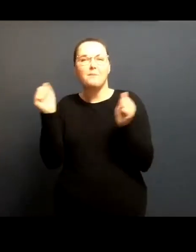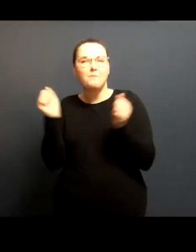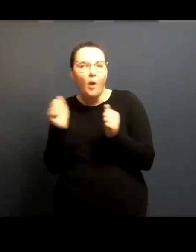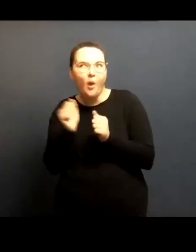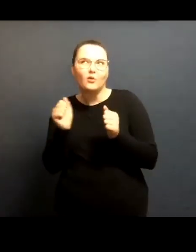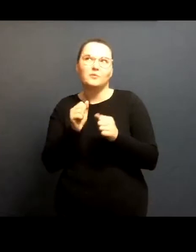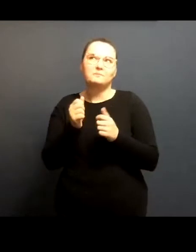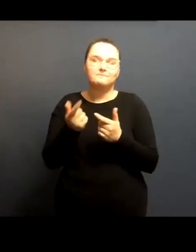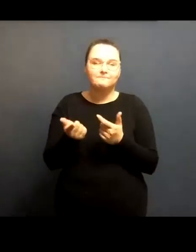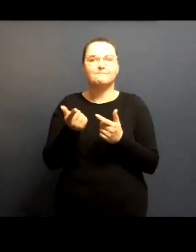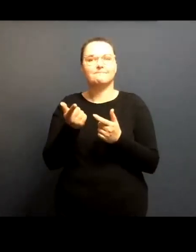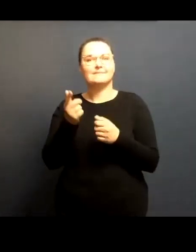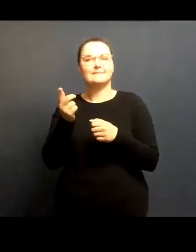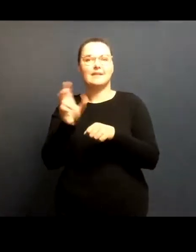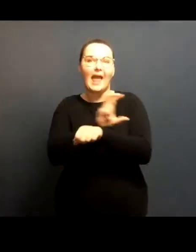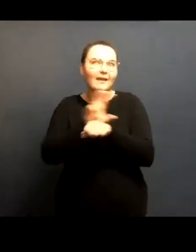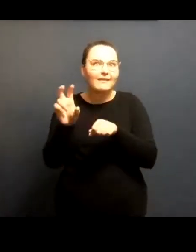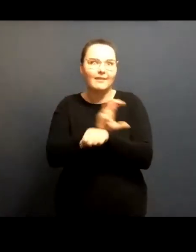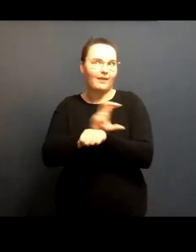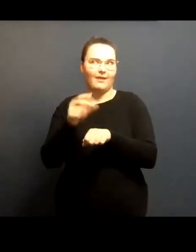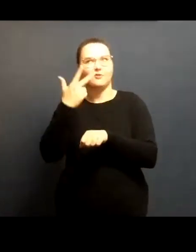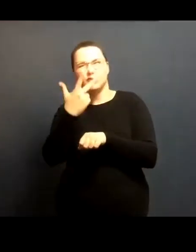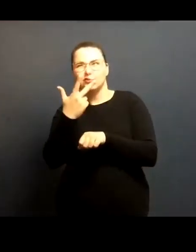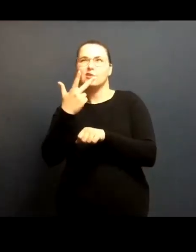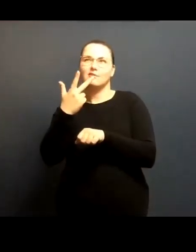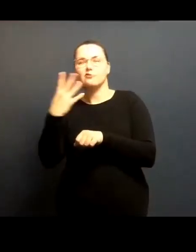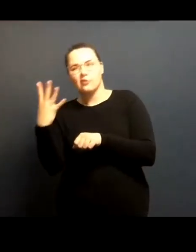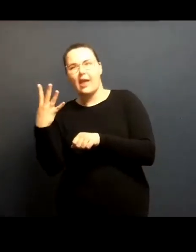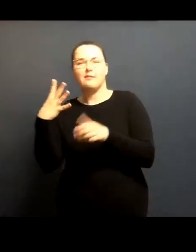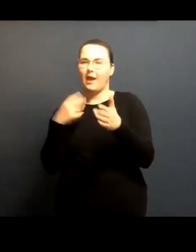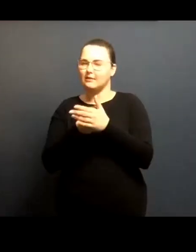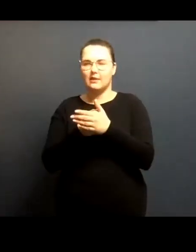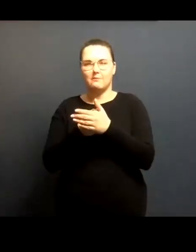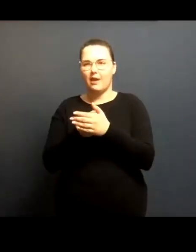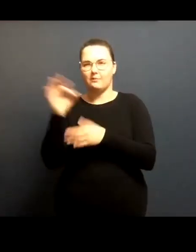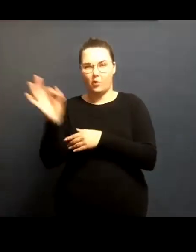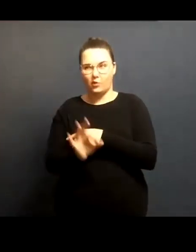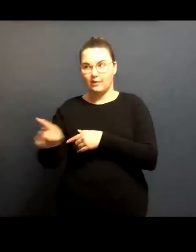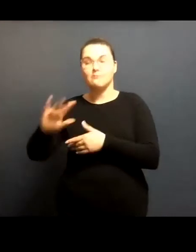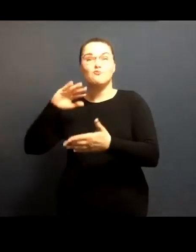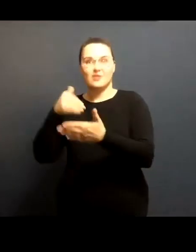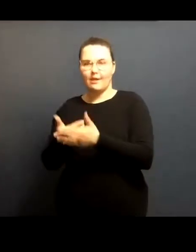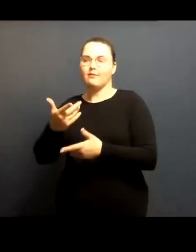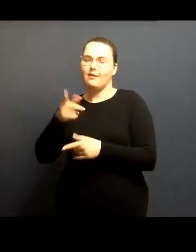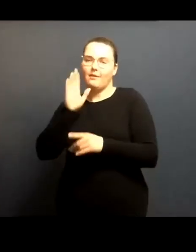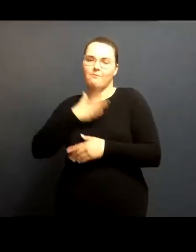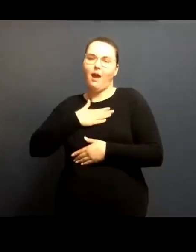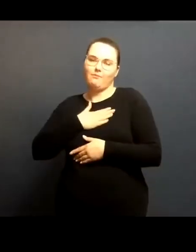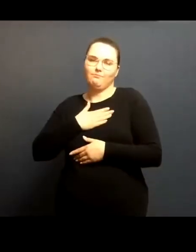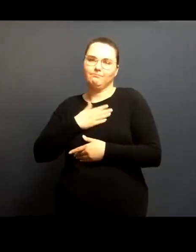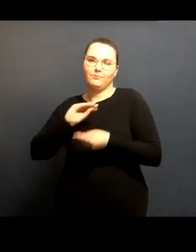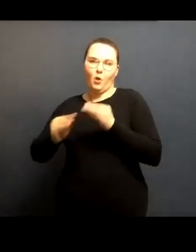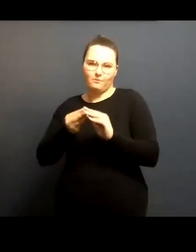,4%, ale tylko 3,4% mężczyzn przyznaje się, że w ogóle ma jakiekolwiek problemy z erekcją. No i 2,8% z